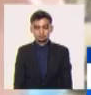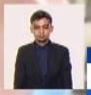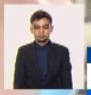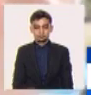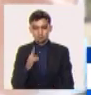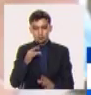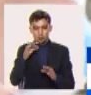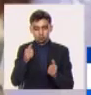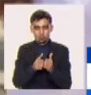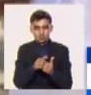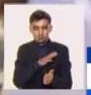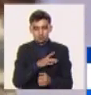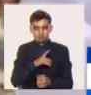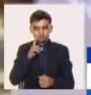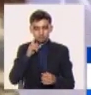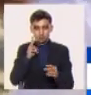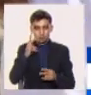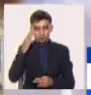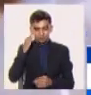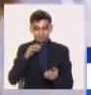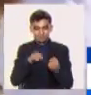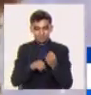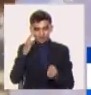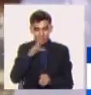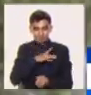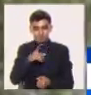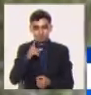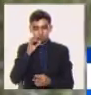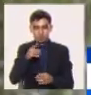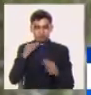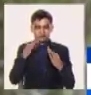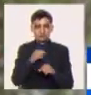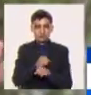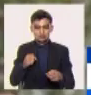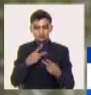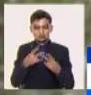Кішкентай қыздың көршілері арам пиғылын іске асырмаса да ол азамат еркін жүрмеуі тиіс